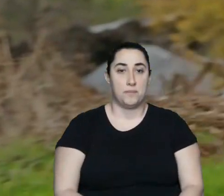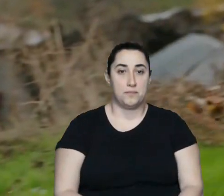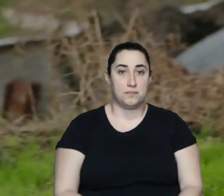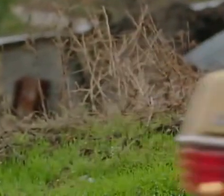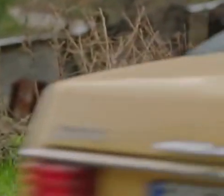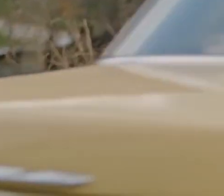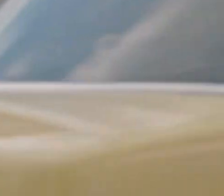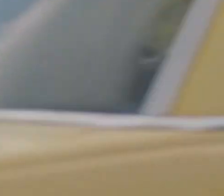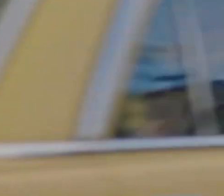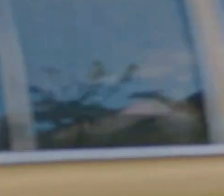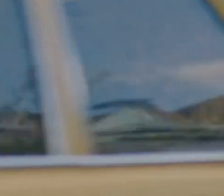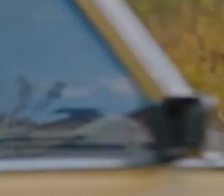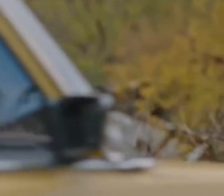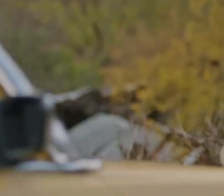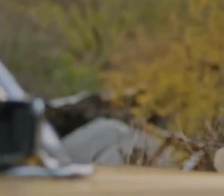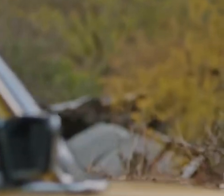Tam da İbrahim'in yanında durdu.